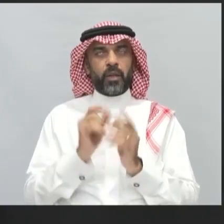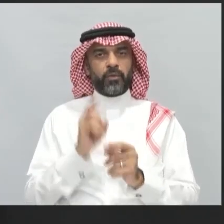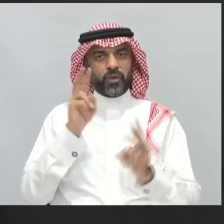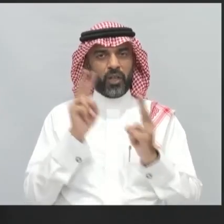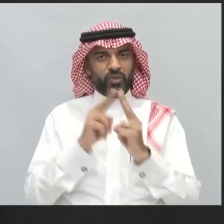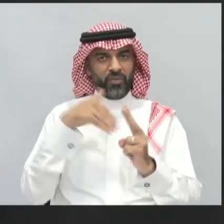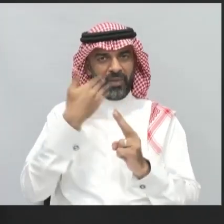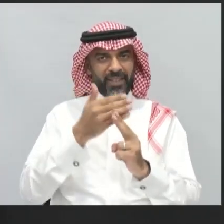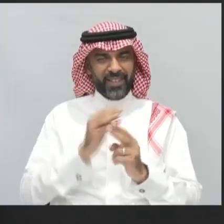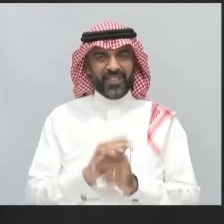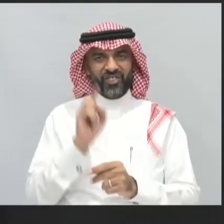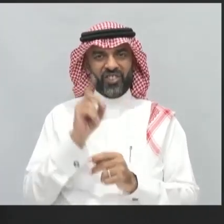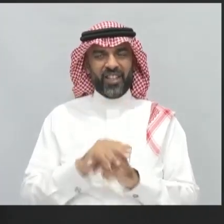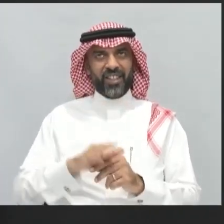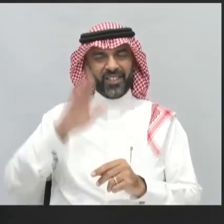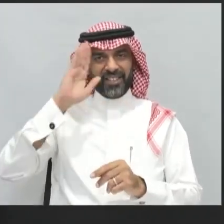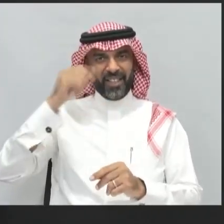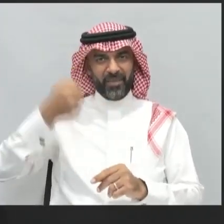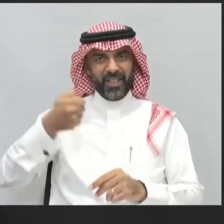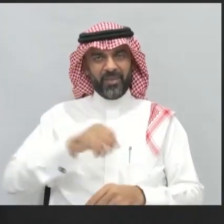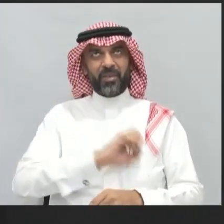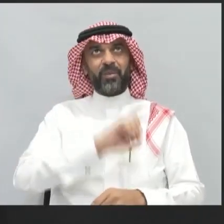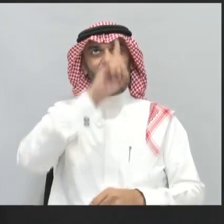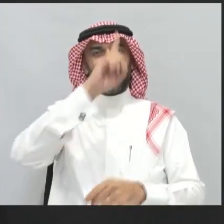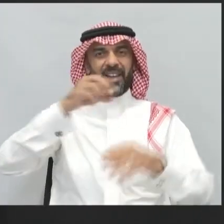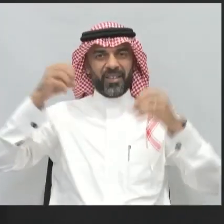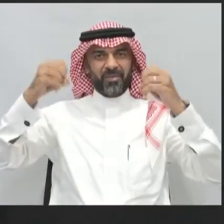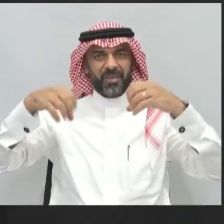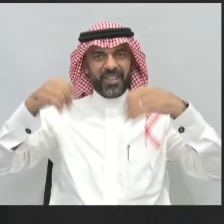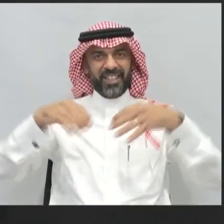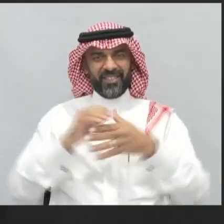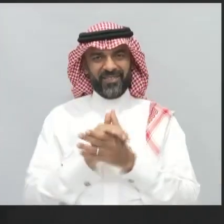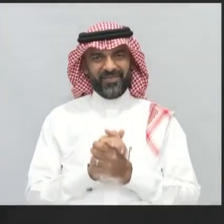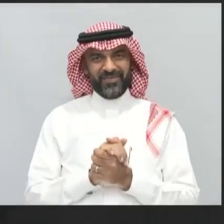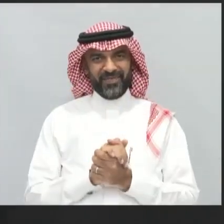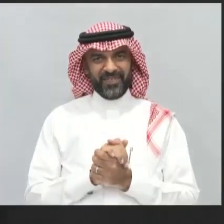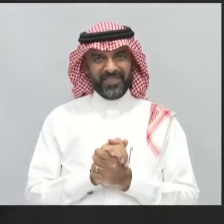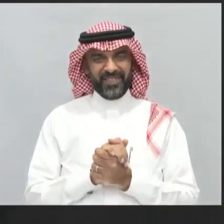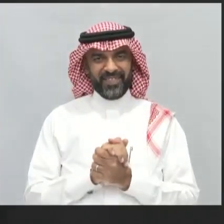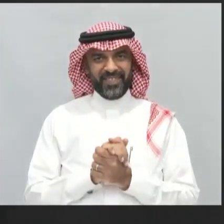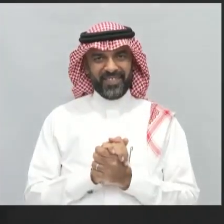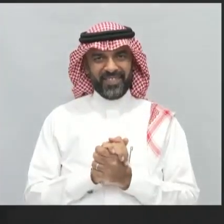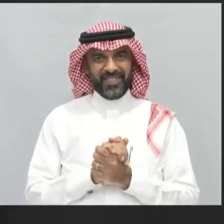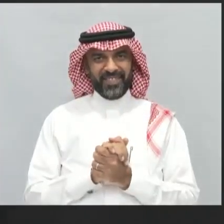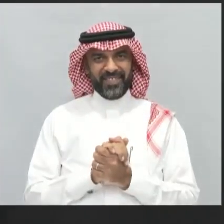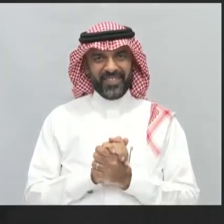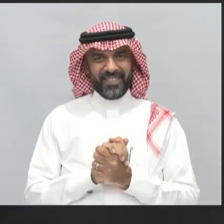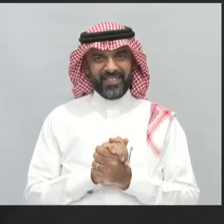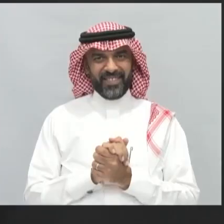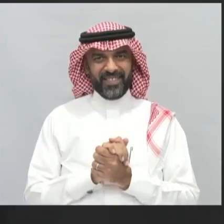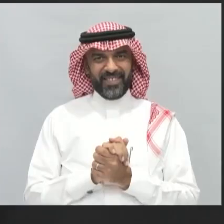الله تعالى في درس اخر والله تعالى اعلم واحكم وصلى الله وسلم وبارك على نبينا محمد وعلى اله وصحبه